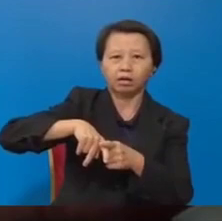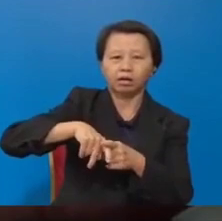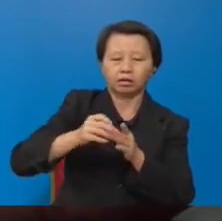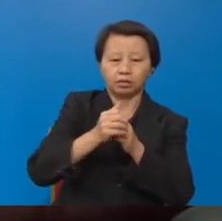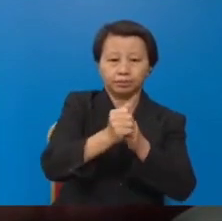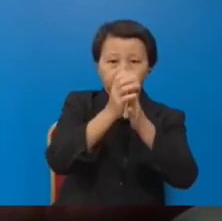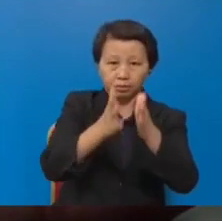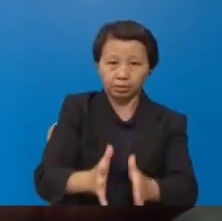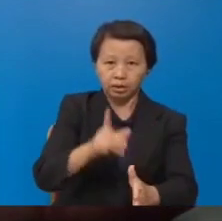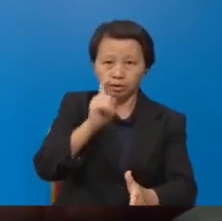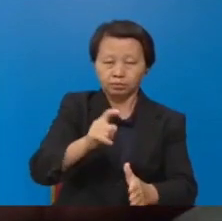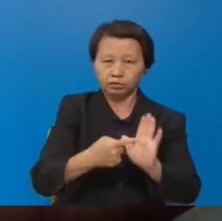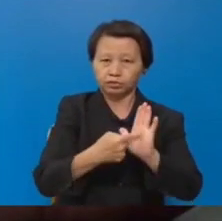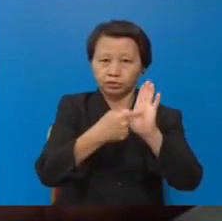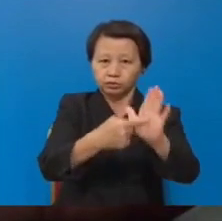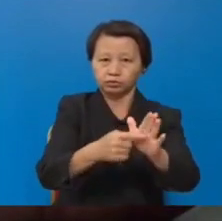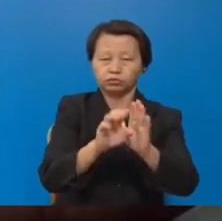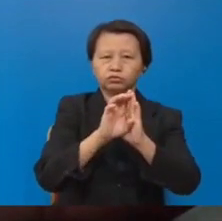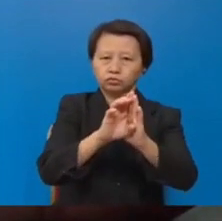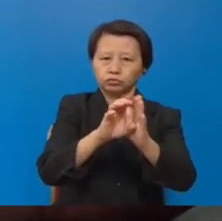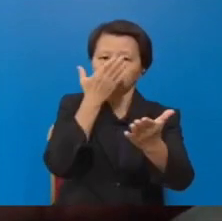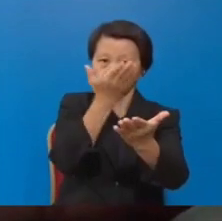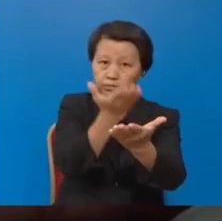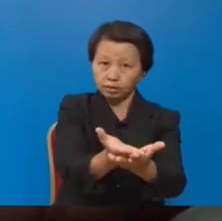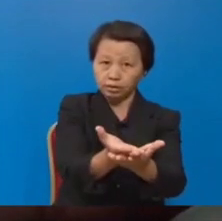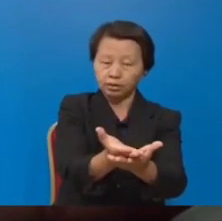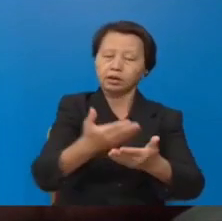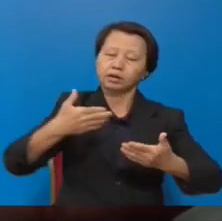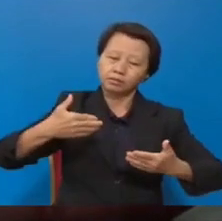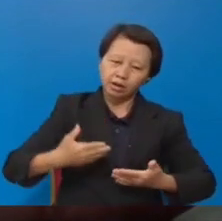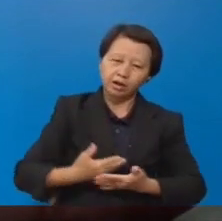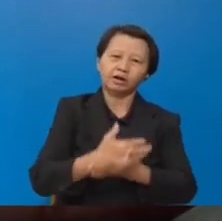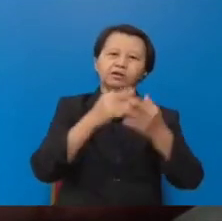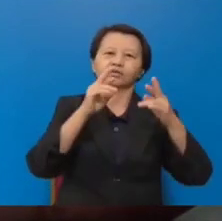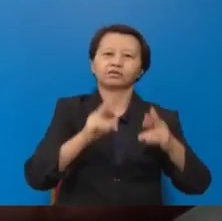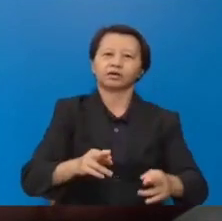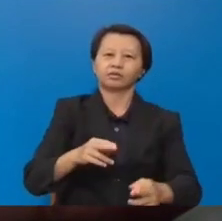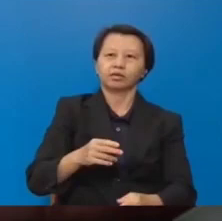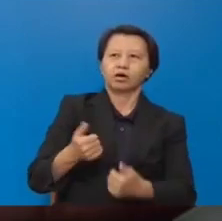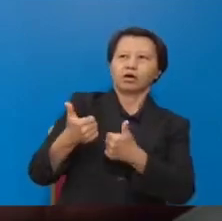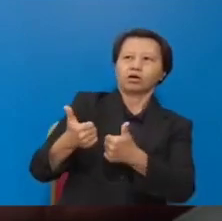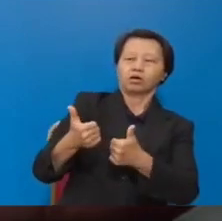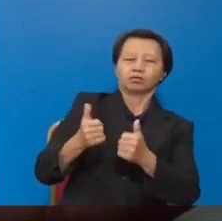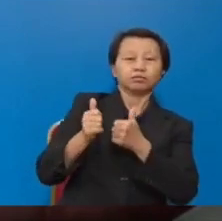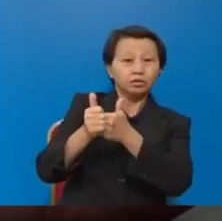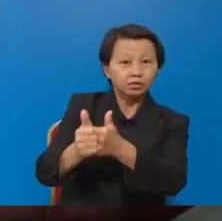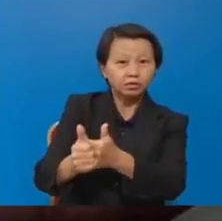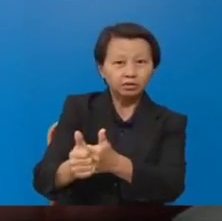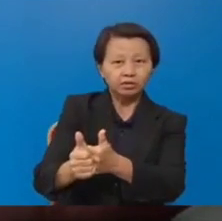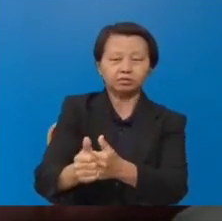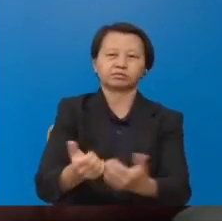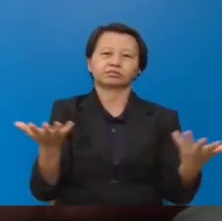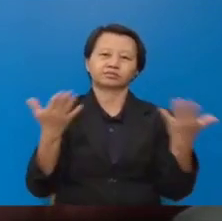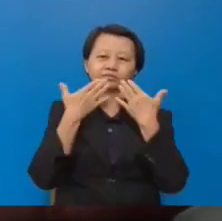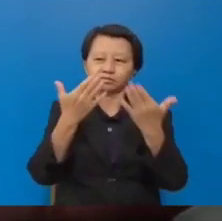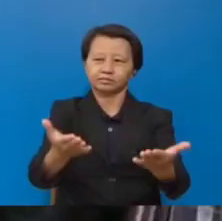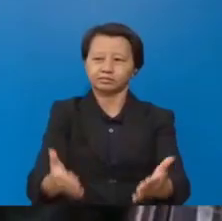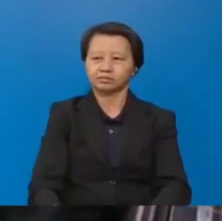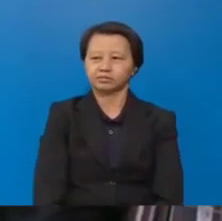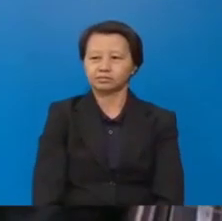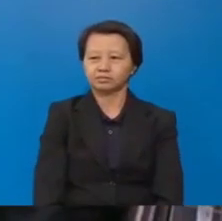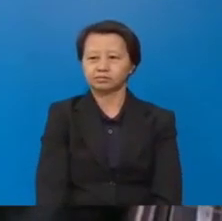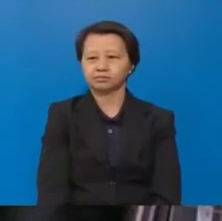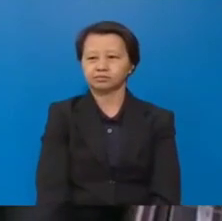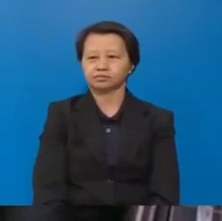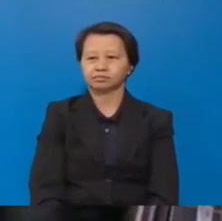pemimpin perlulah Tunjukkan teladan yang baik barulah rakyat sebut-sebut dan ikut scan Terima kasih